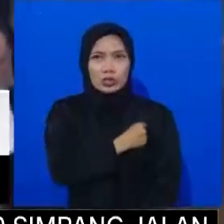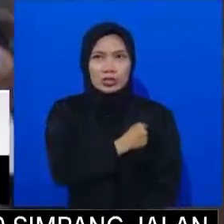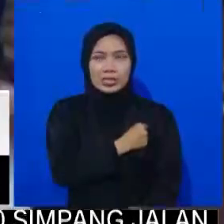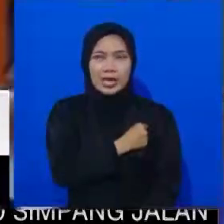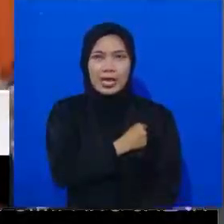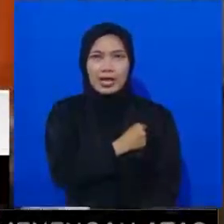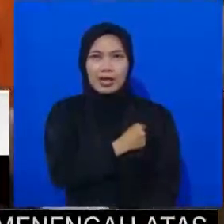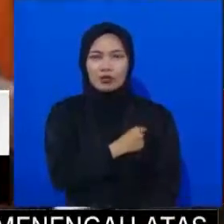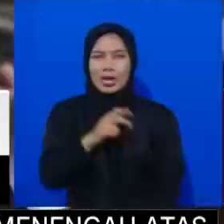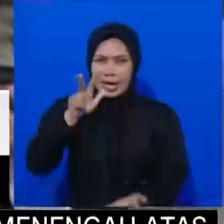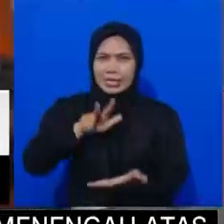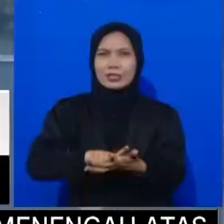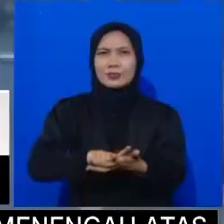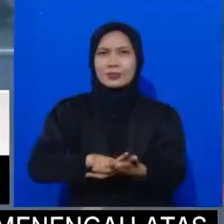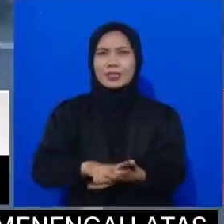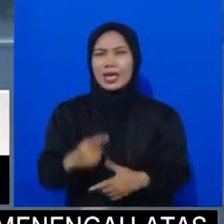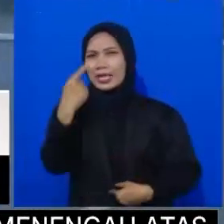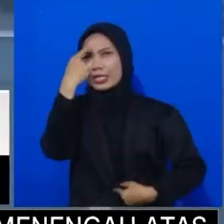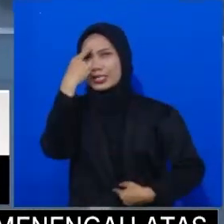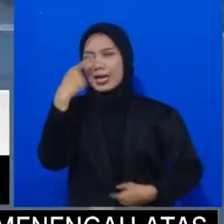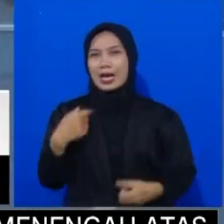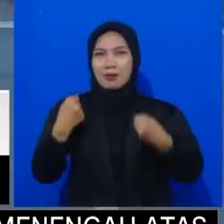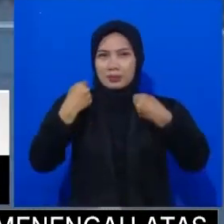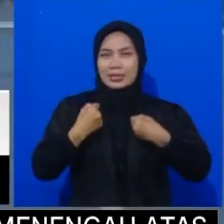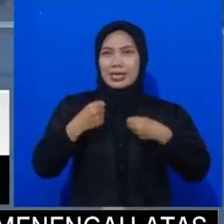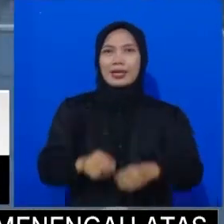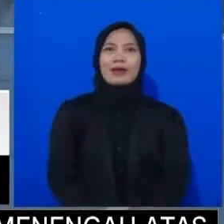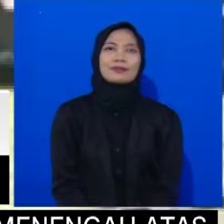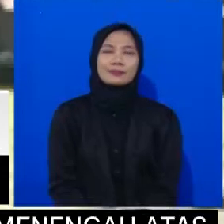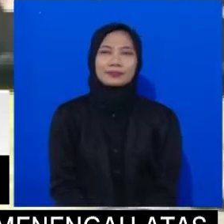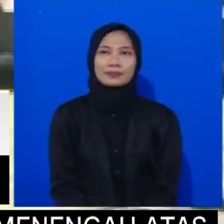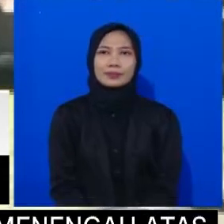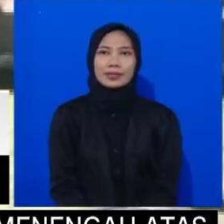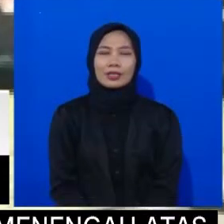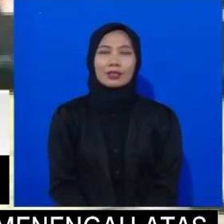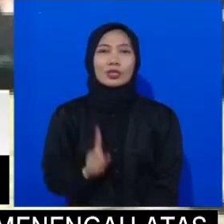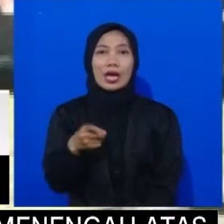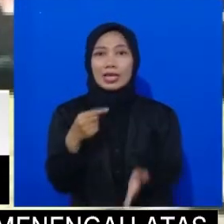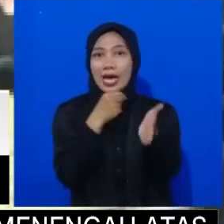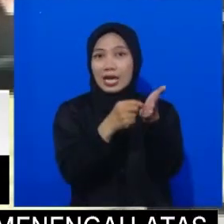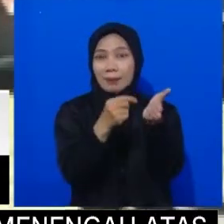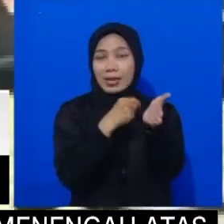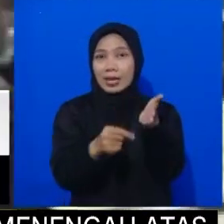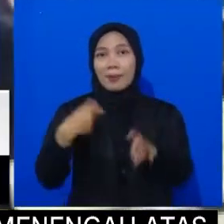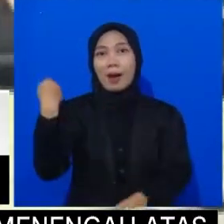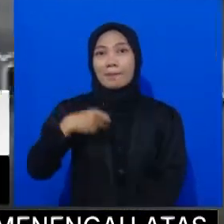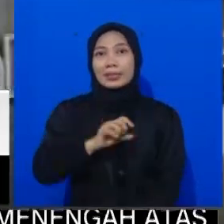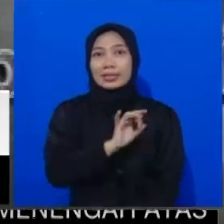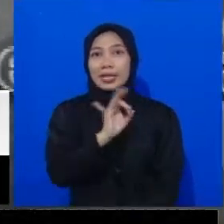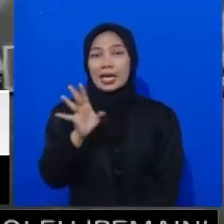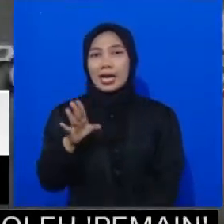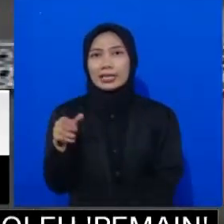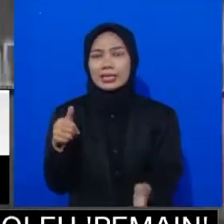mengenakan rompi tahanan. Selain Menteri yang sudah menjadi tersangka, sejumlah nama Menteri lain terseret kasus